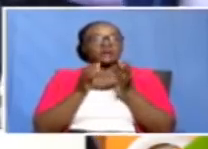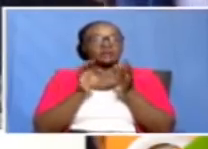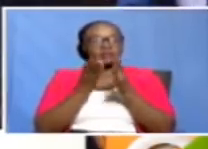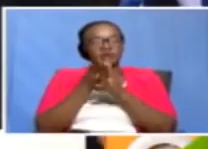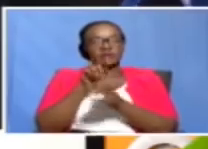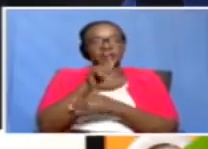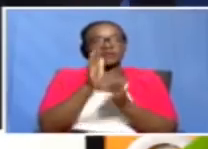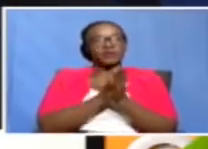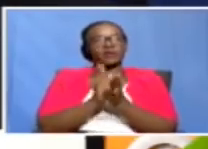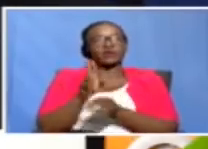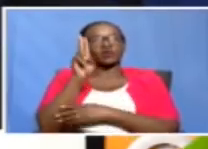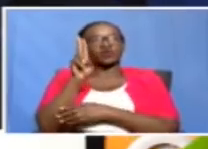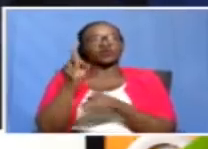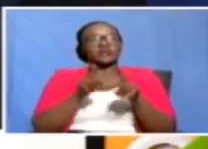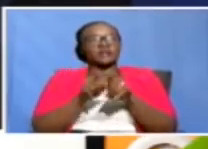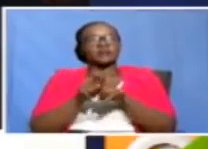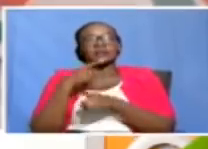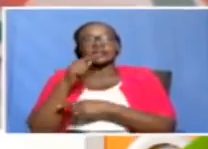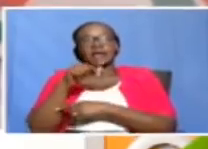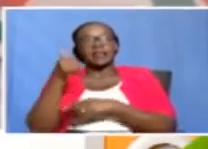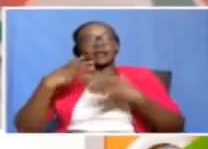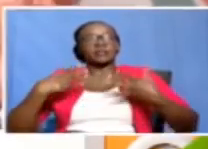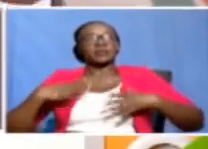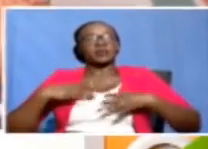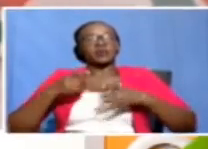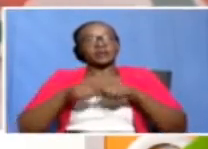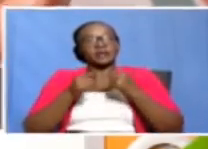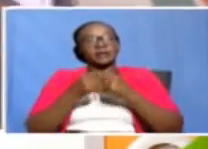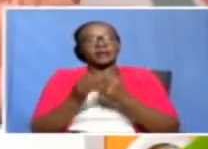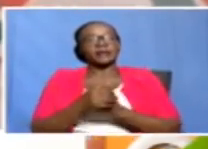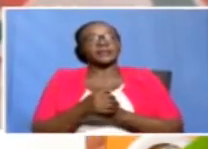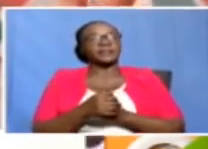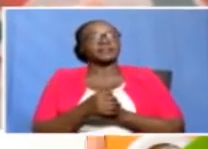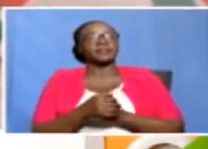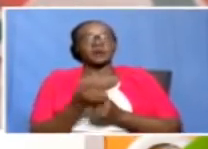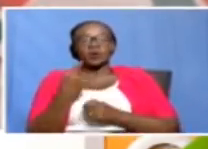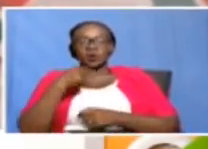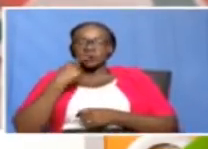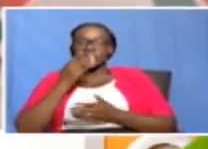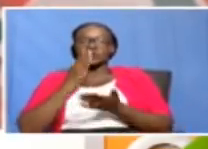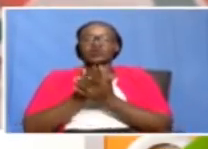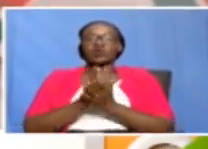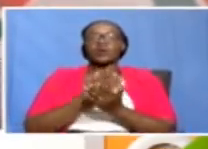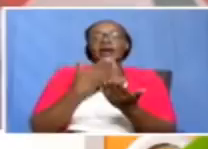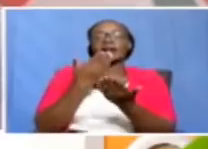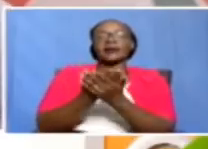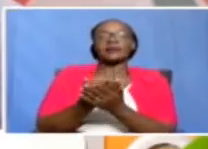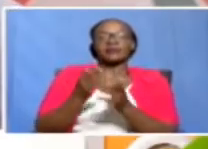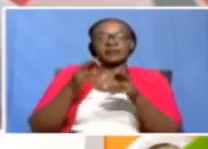wanaopinga maridhiano hayo wanaopotosha wa Kenya. Tulisema tulipofika mto Jordan tukakuta kama kuna mamba.